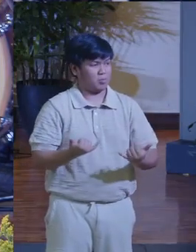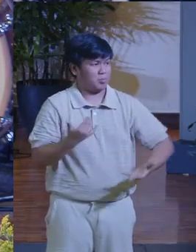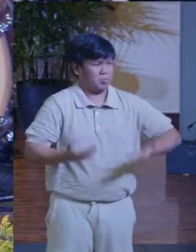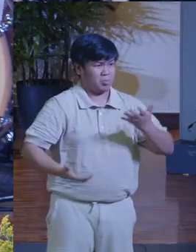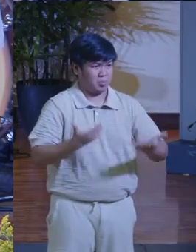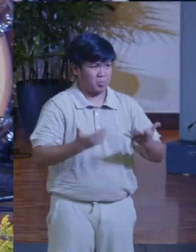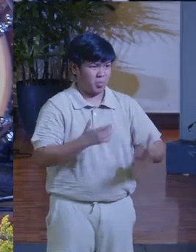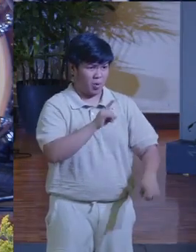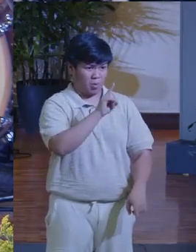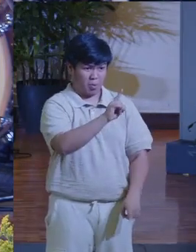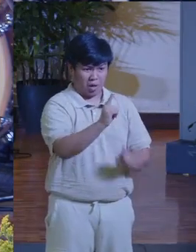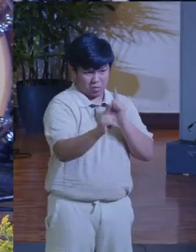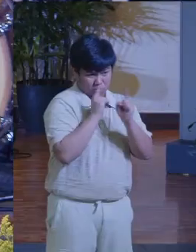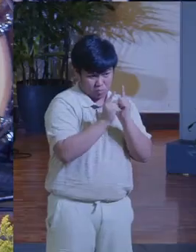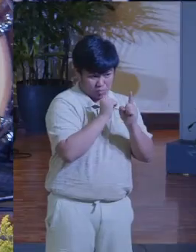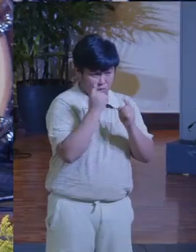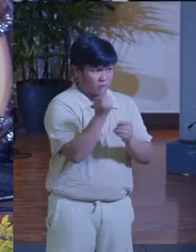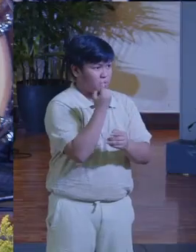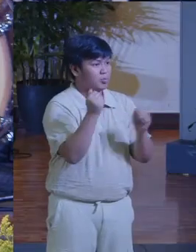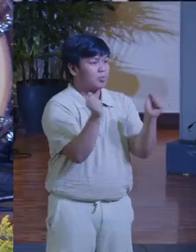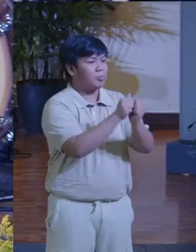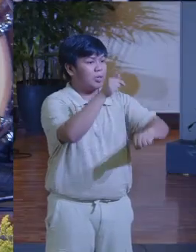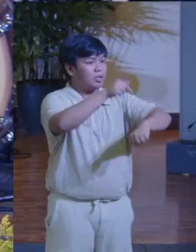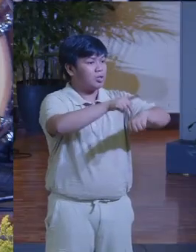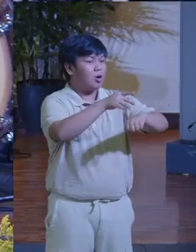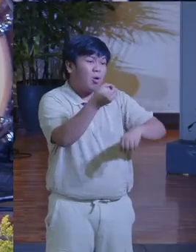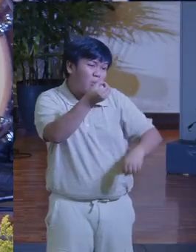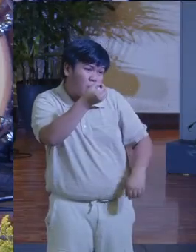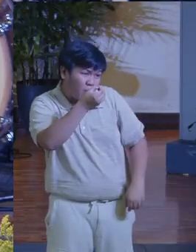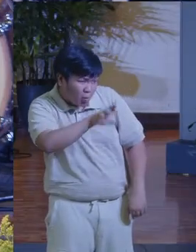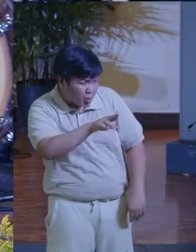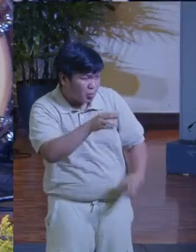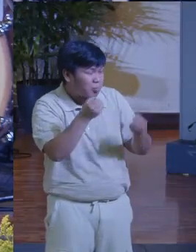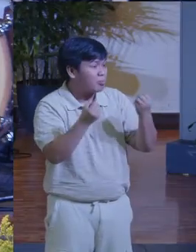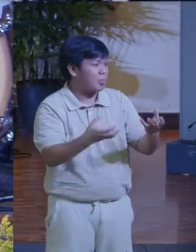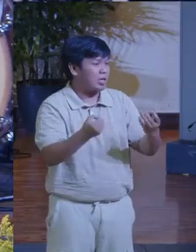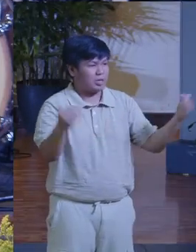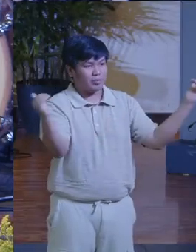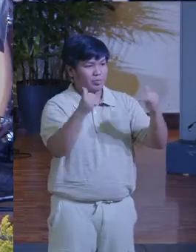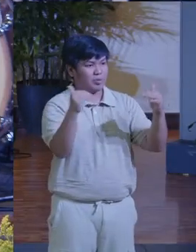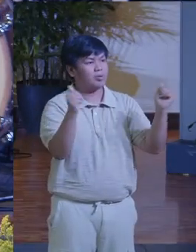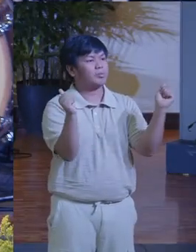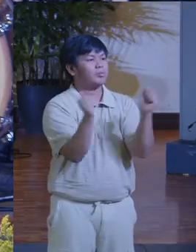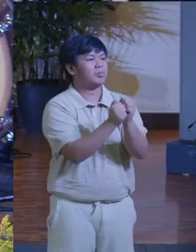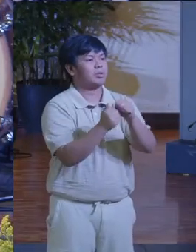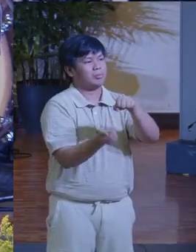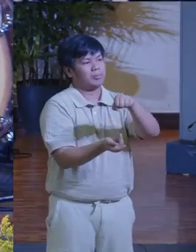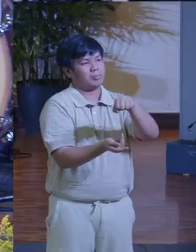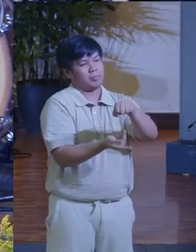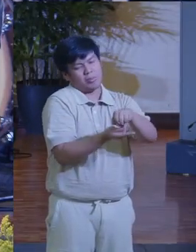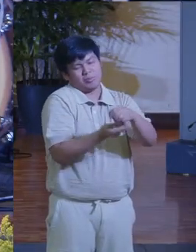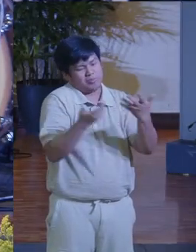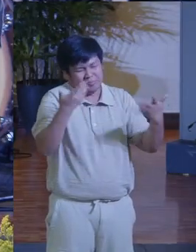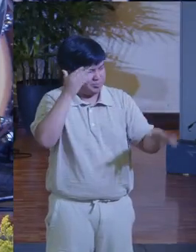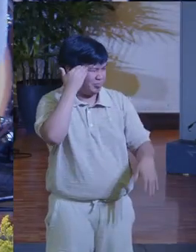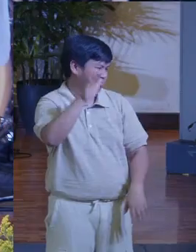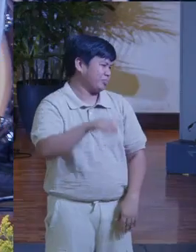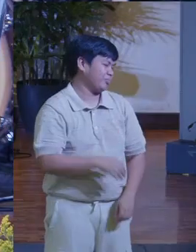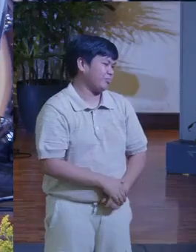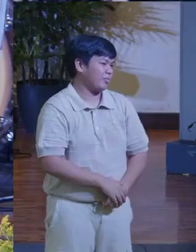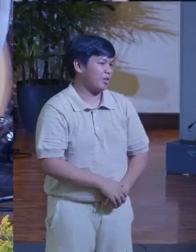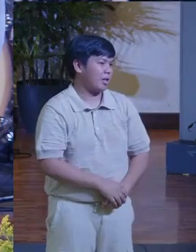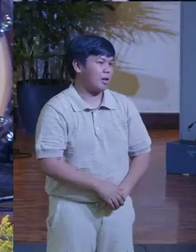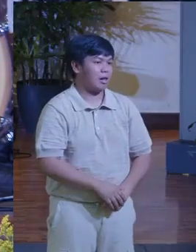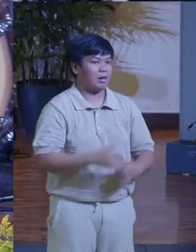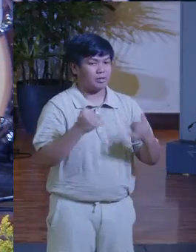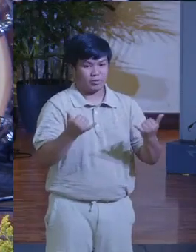isang pangungusap niya kay Pedro pa rin, sa harap ng buong iglesia sa Antioch, yan po ang eksena.